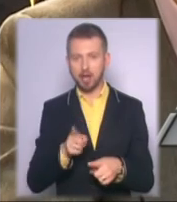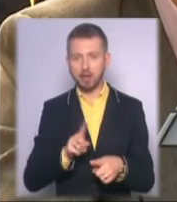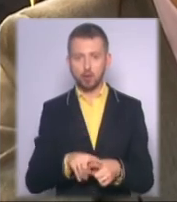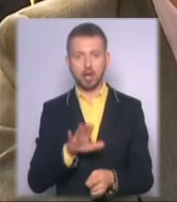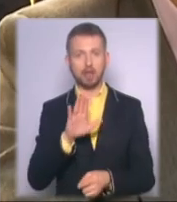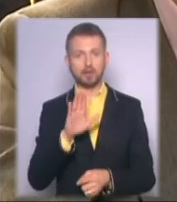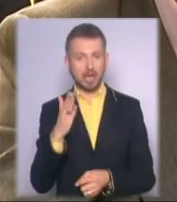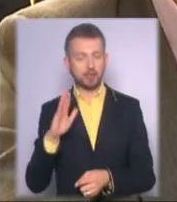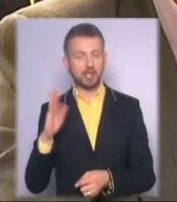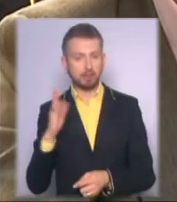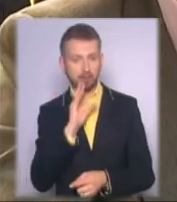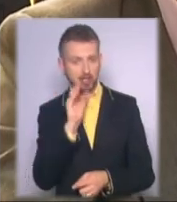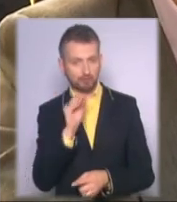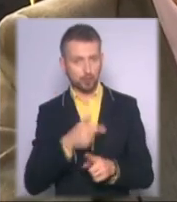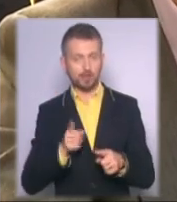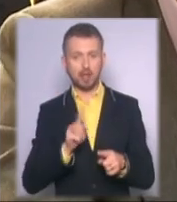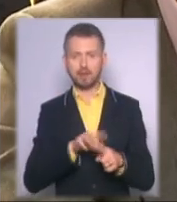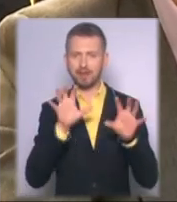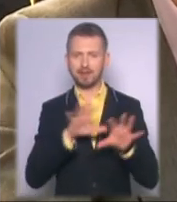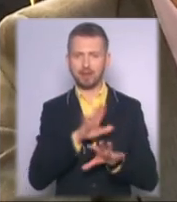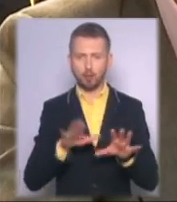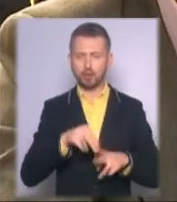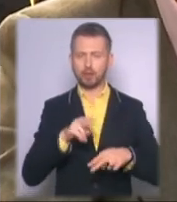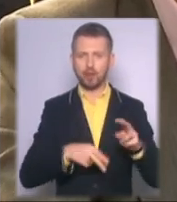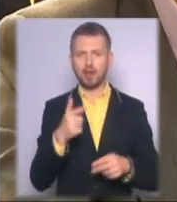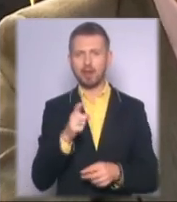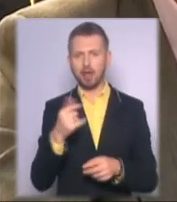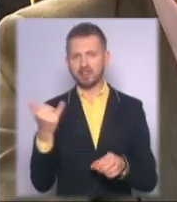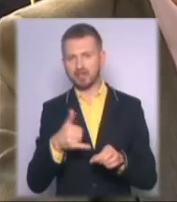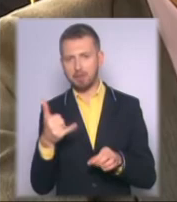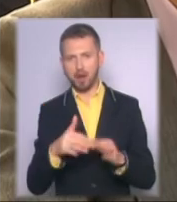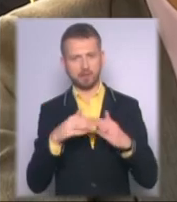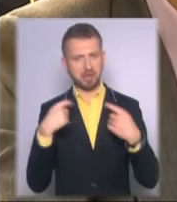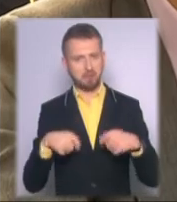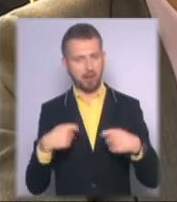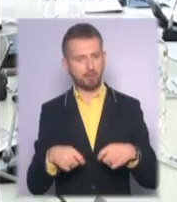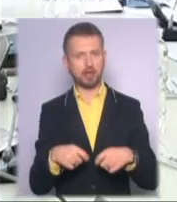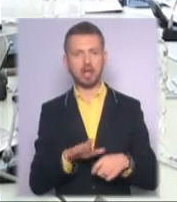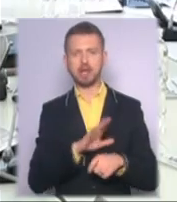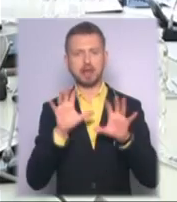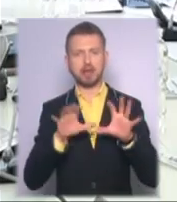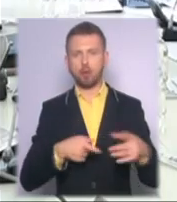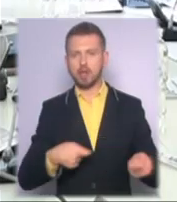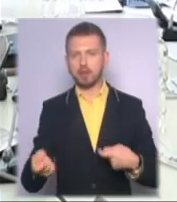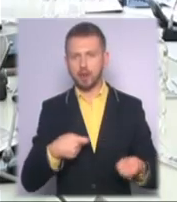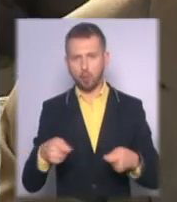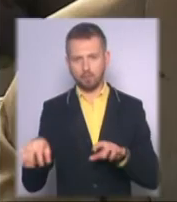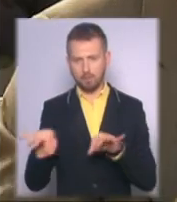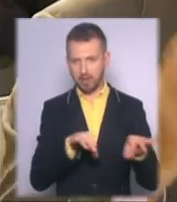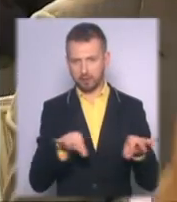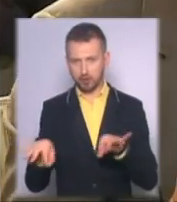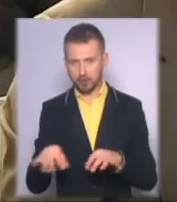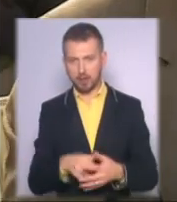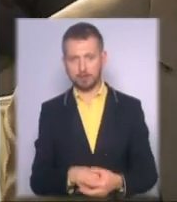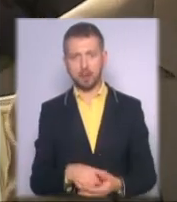Володимирович озвучував. Це незаконні стройки, газові заправки, МАФи, незаконна торговля передвижна.